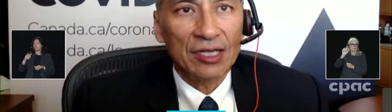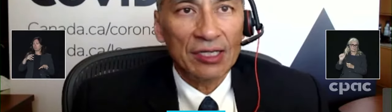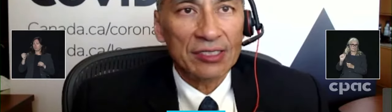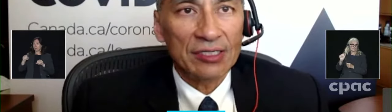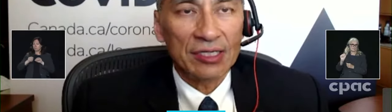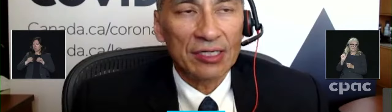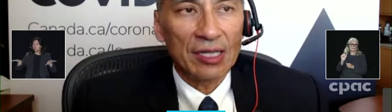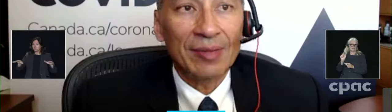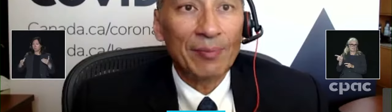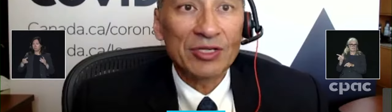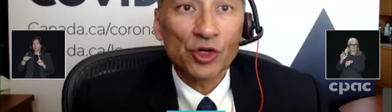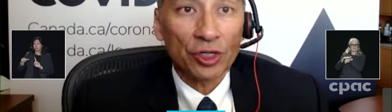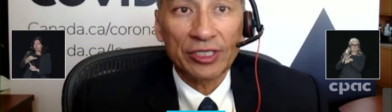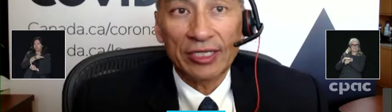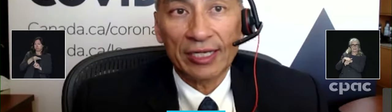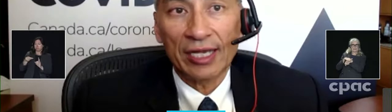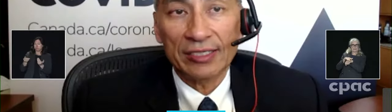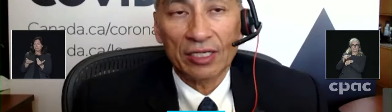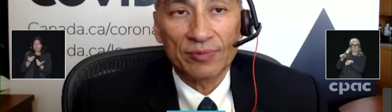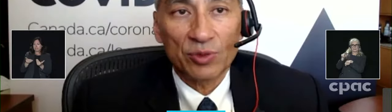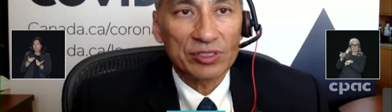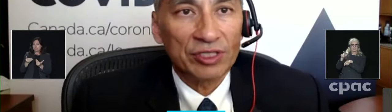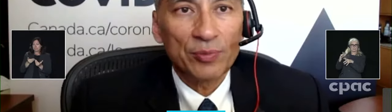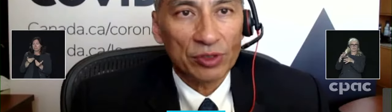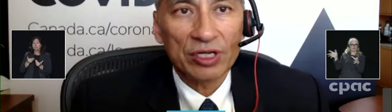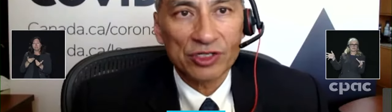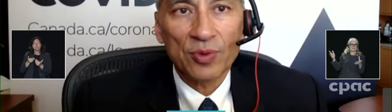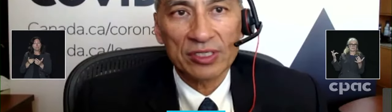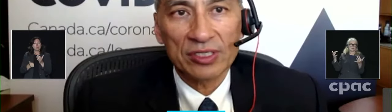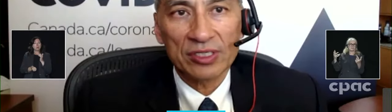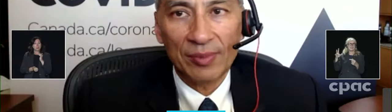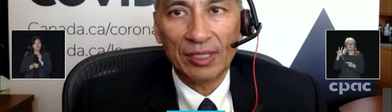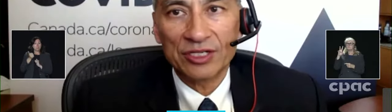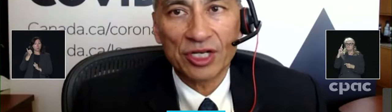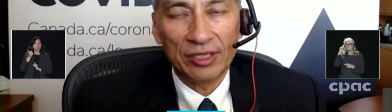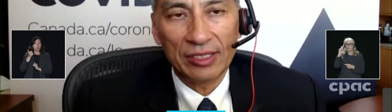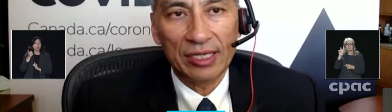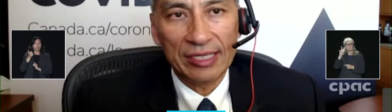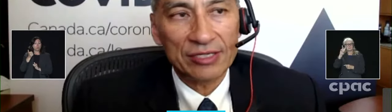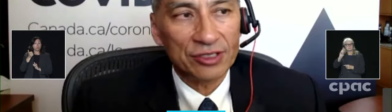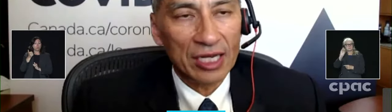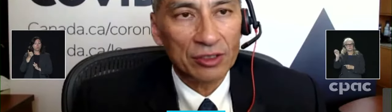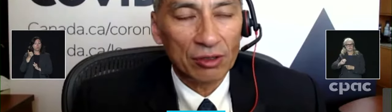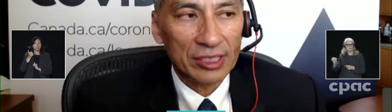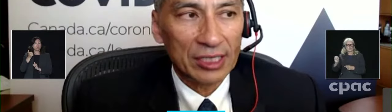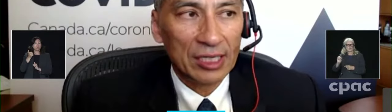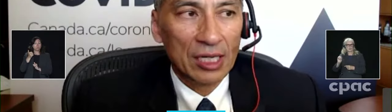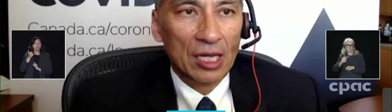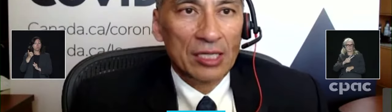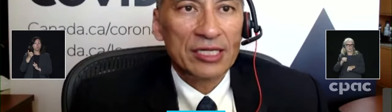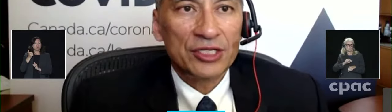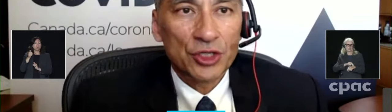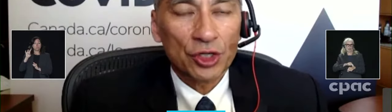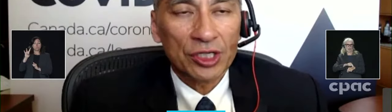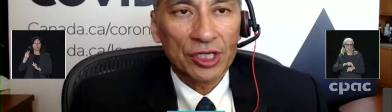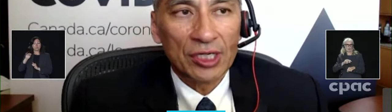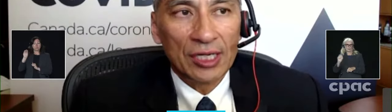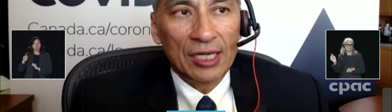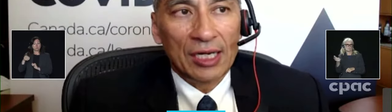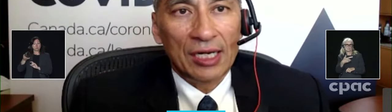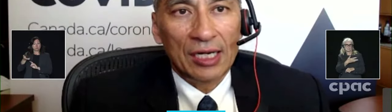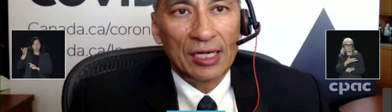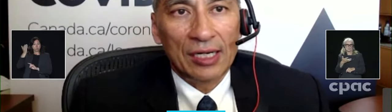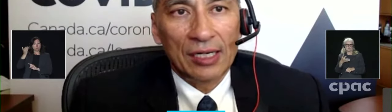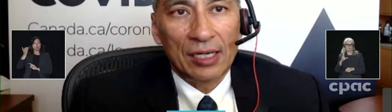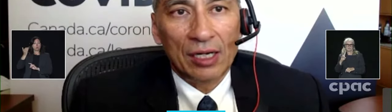cas signalés, c'est la majorité des cas, c'est comme 70%, je pense, même à l'échelle nationale. Donc, c'est sûr